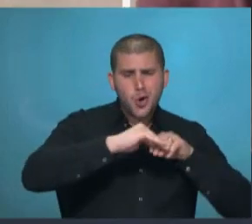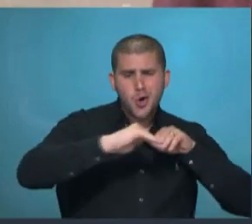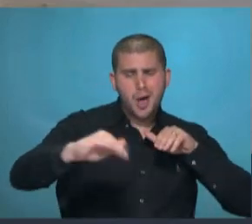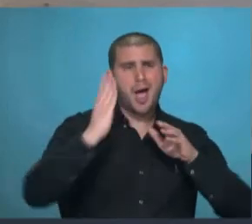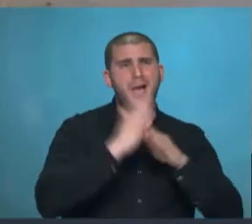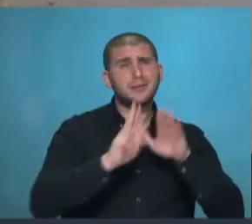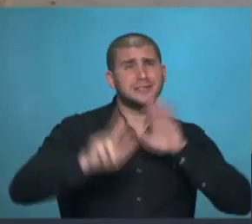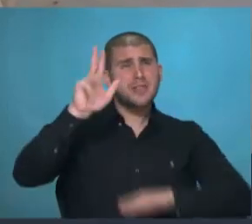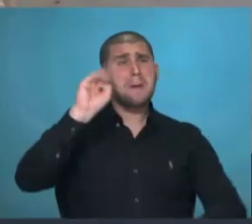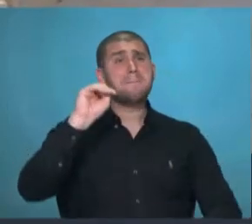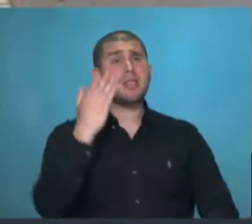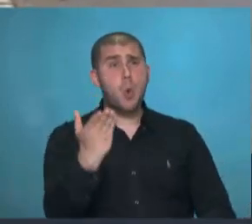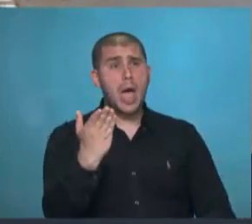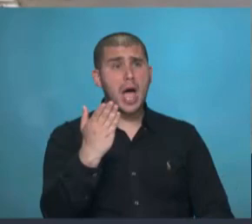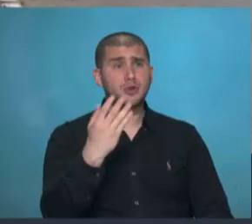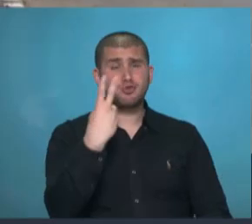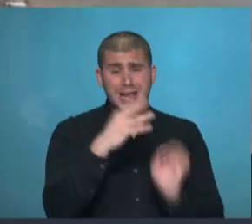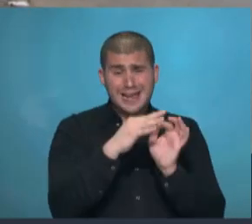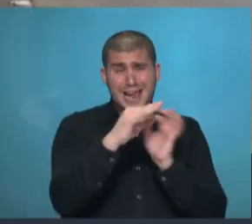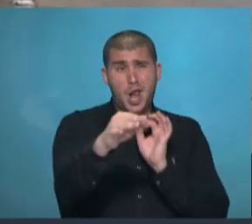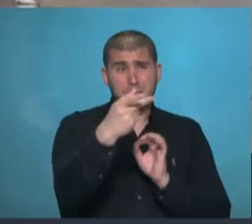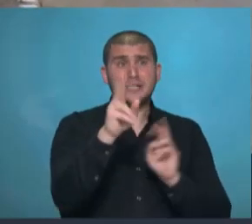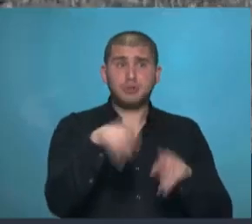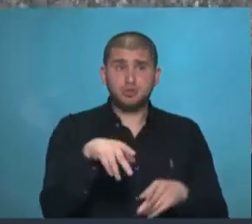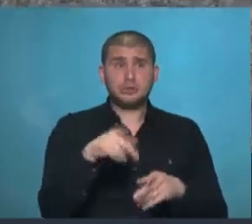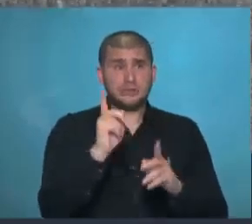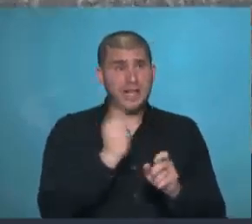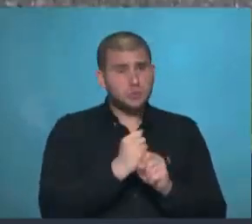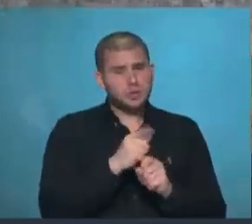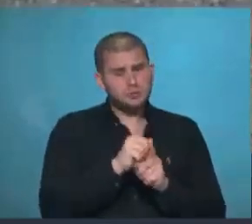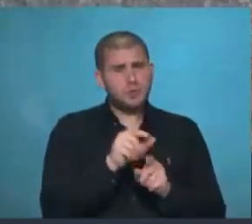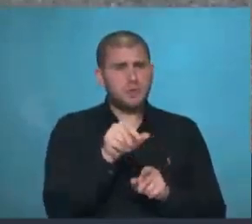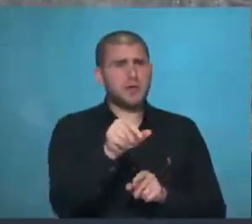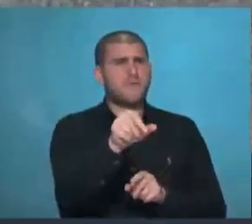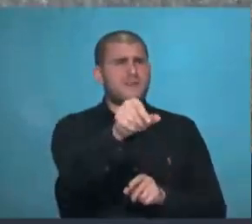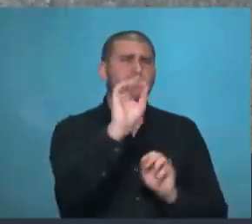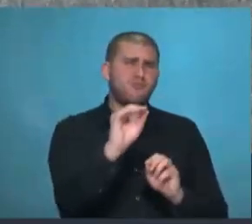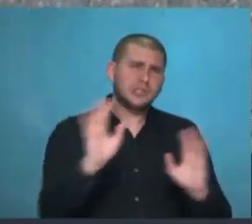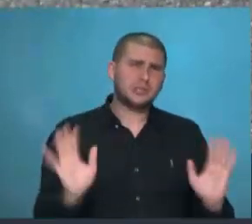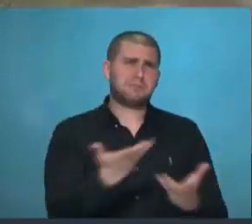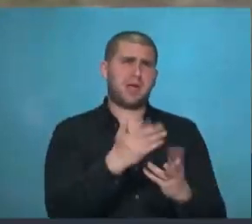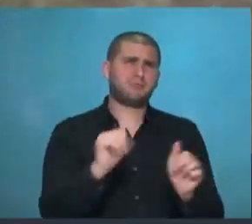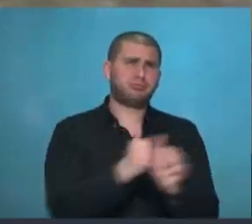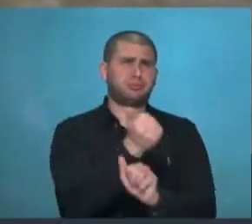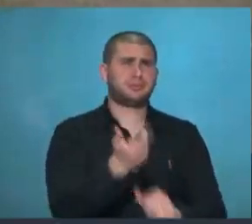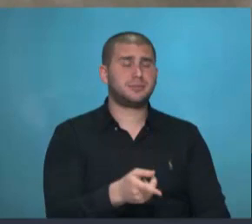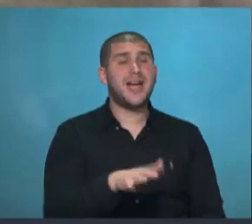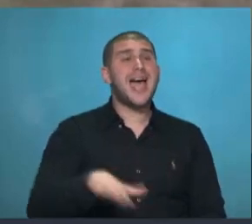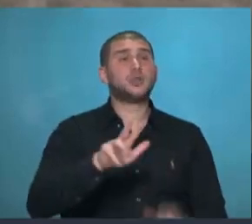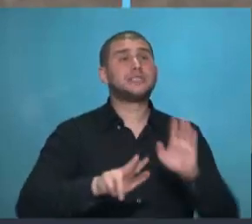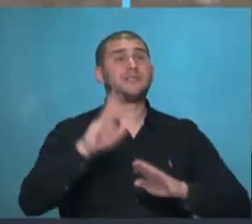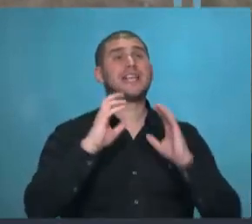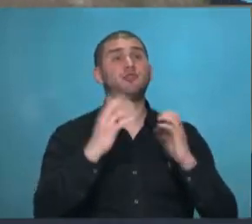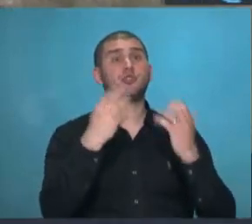מטולה, כן, זה 2 קילומטר בערך, יש מקום לעשות שם קו מקווקו כדי שהתנועה תזרום. הקטע הצפוני של כביש 90 הוא